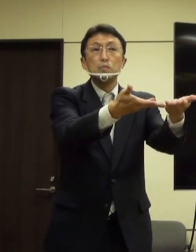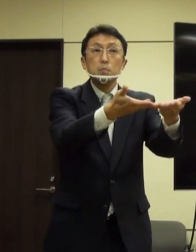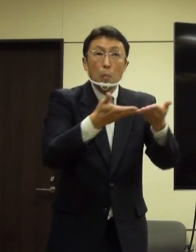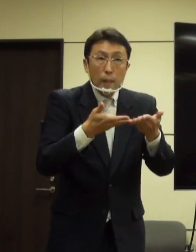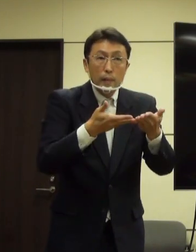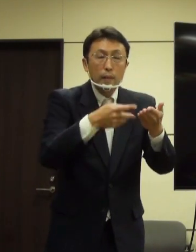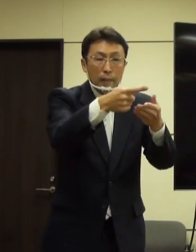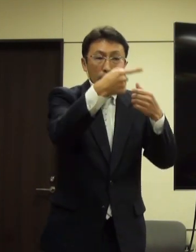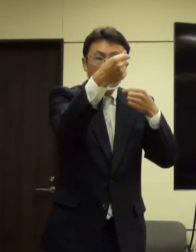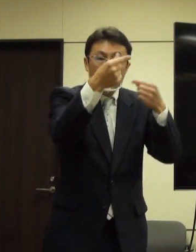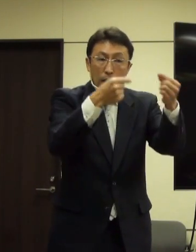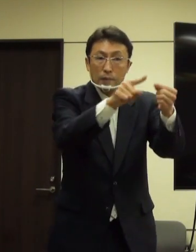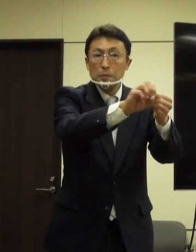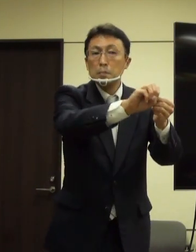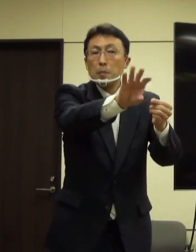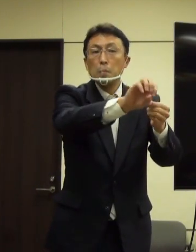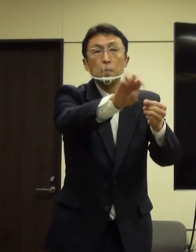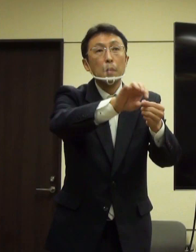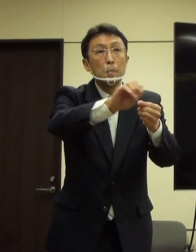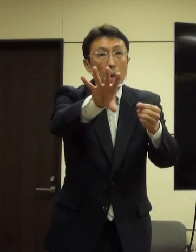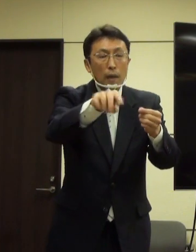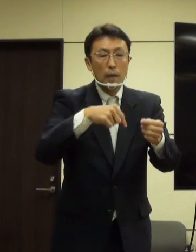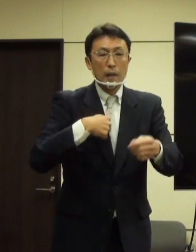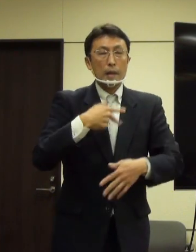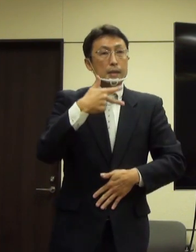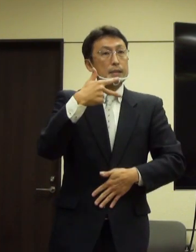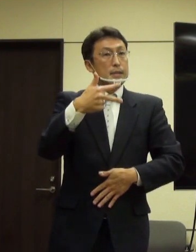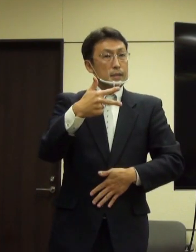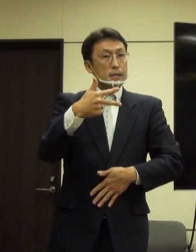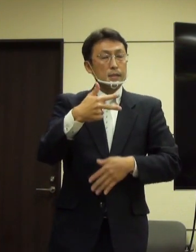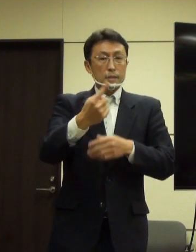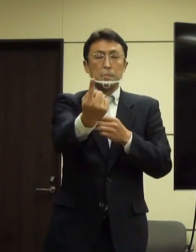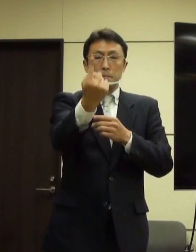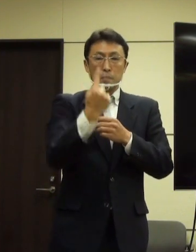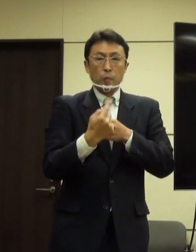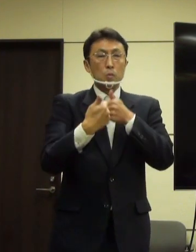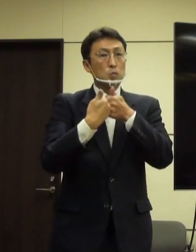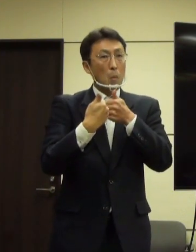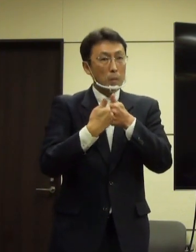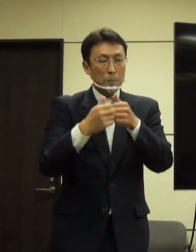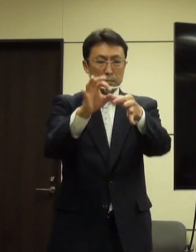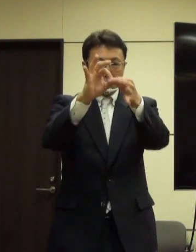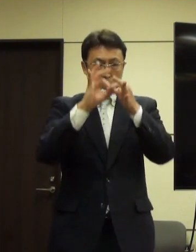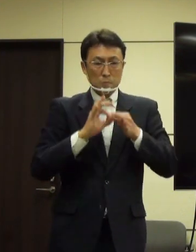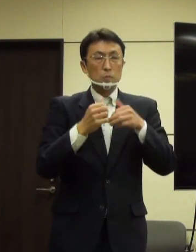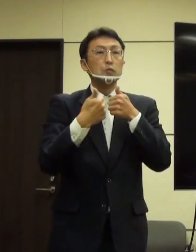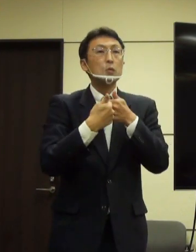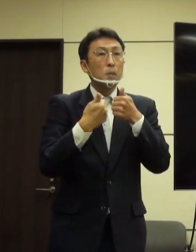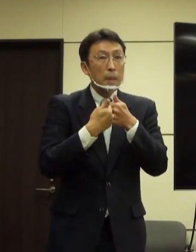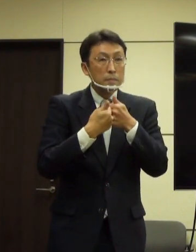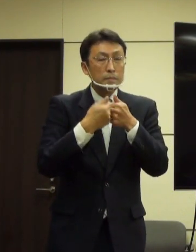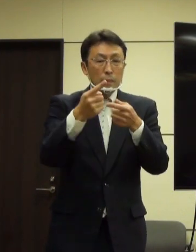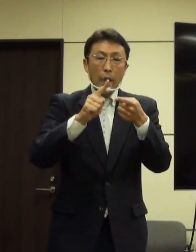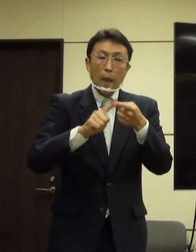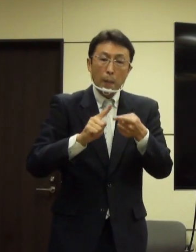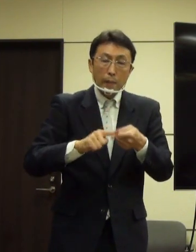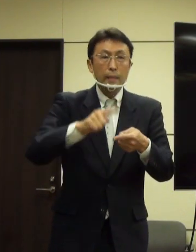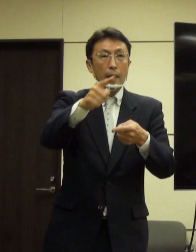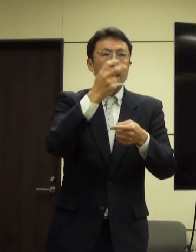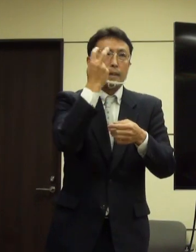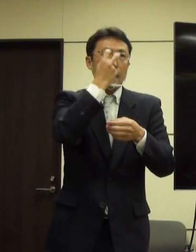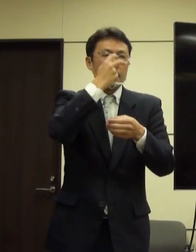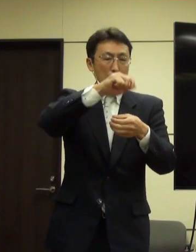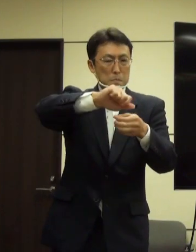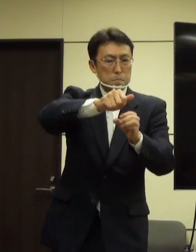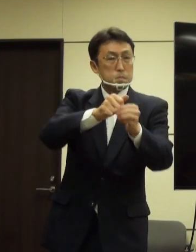て不安があれば市の堀相談をいただいてさらにあの状況においてに検査をするという形で